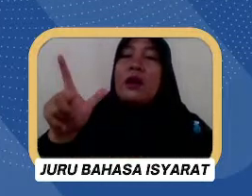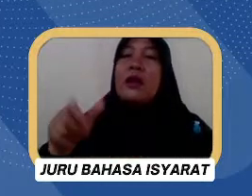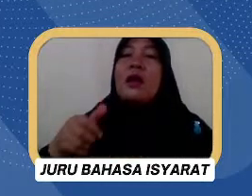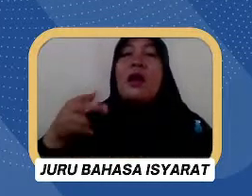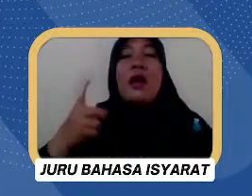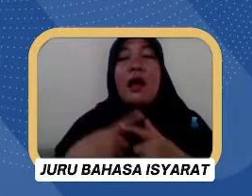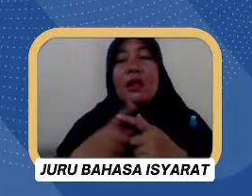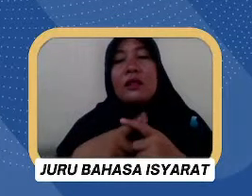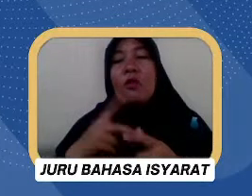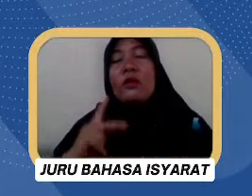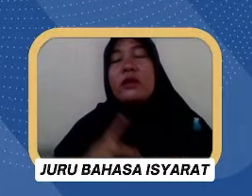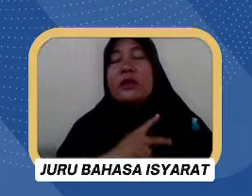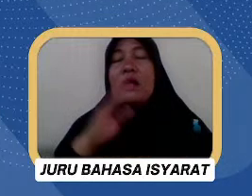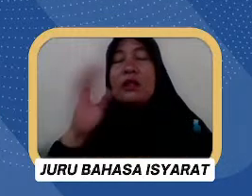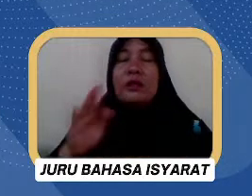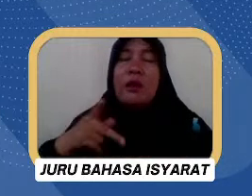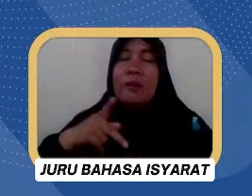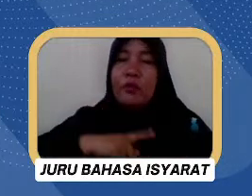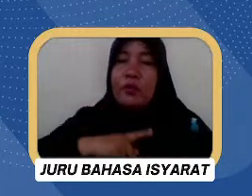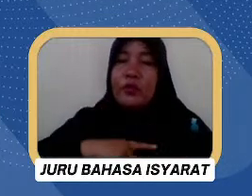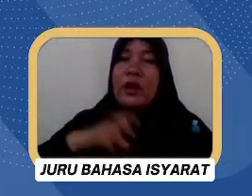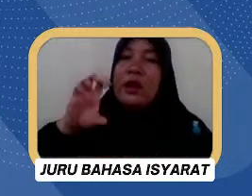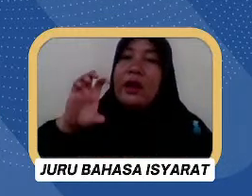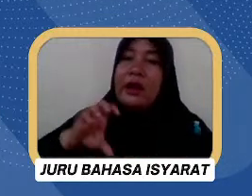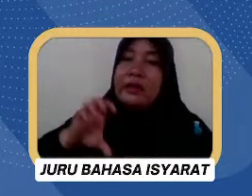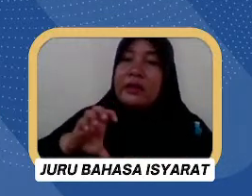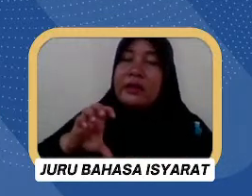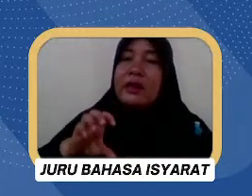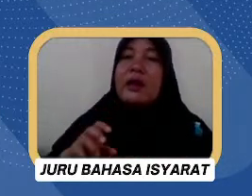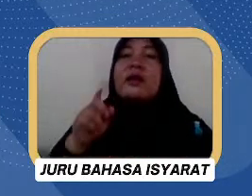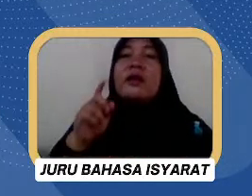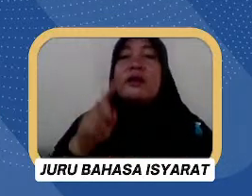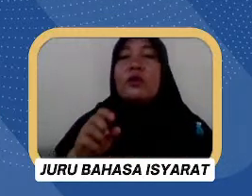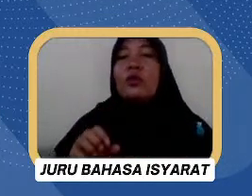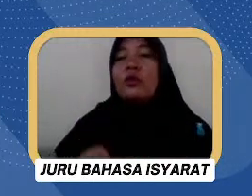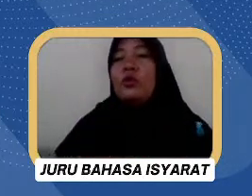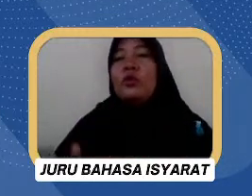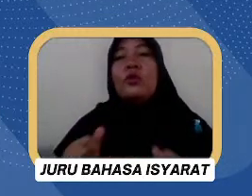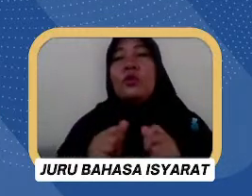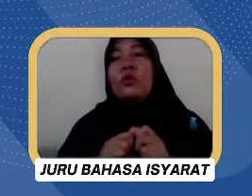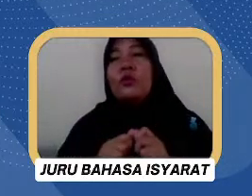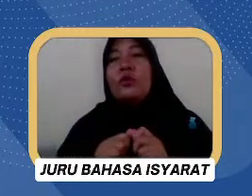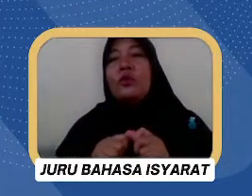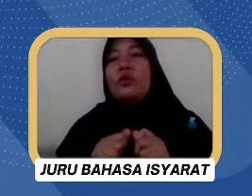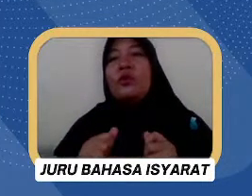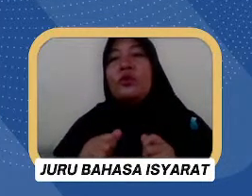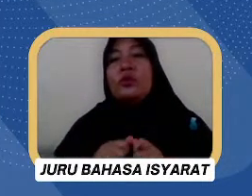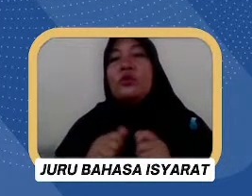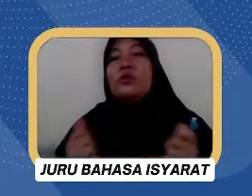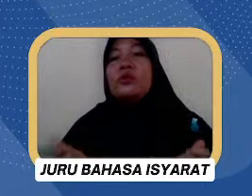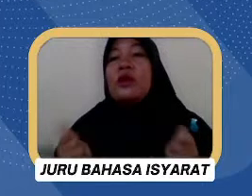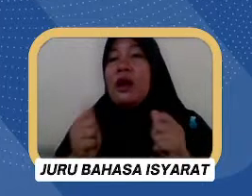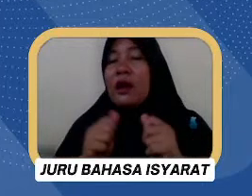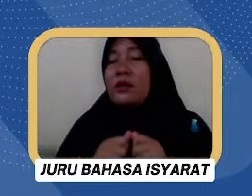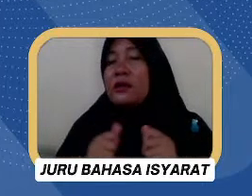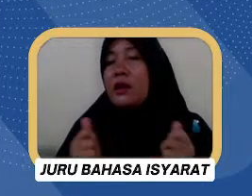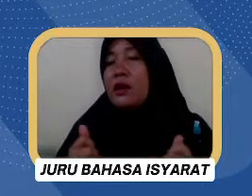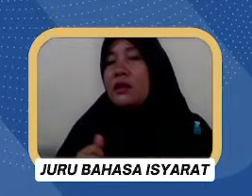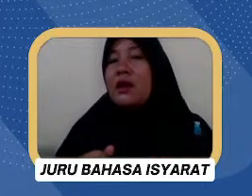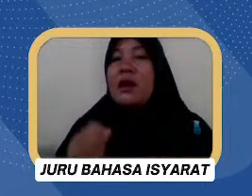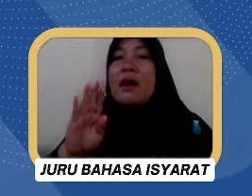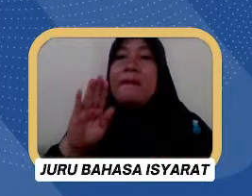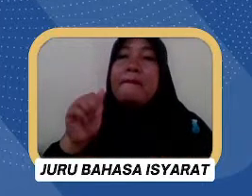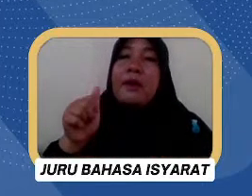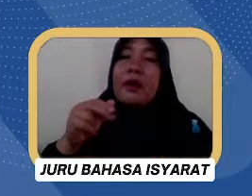ke literasi digital, maka di situ nanti akan bagaimana kualitas kita dalam berdigital,